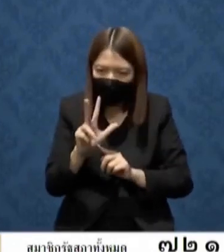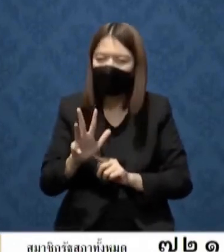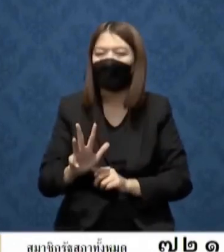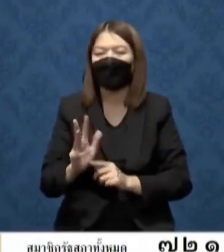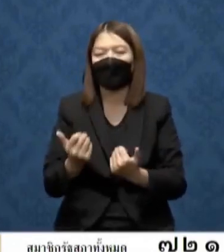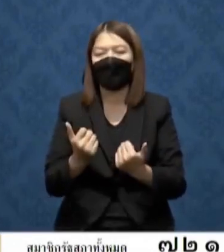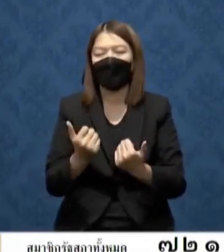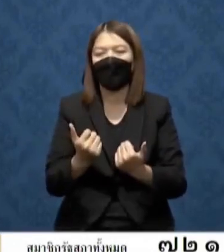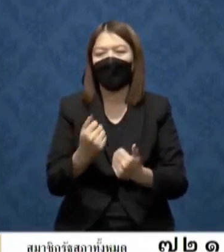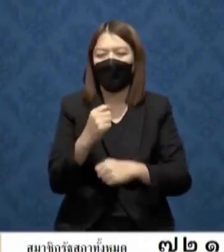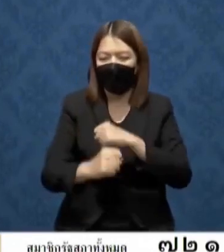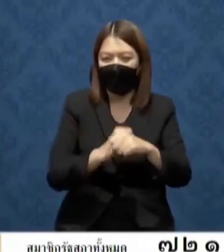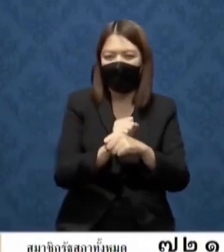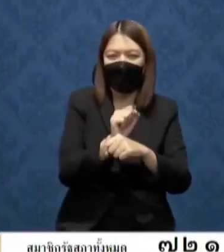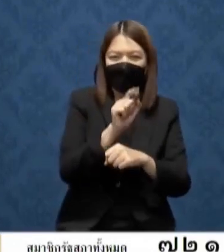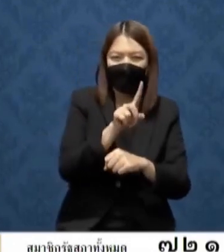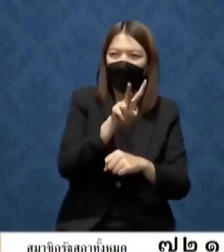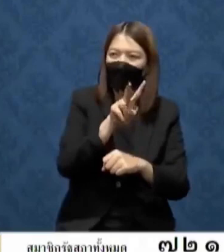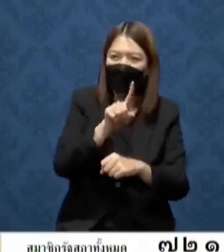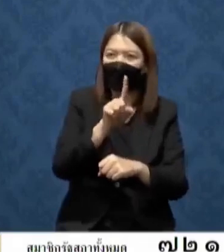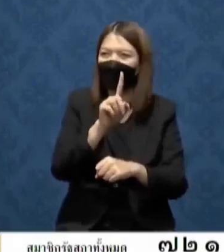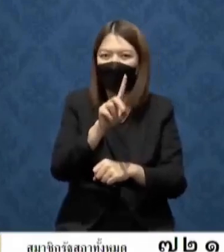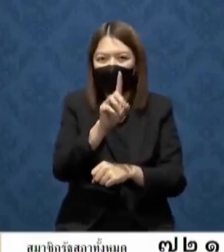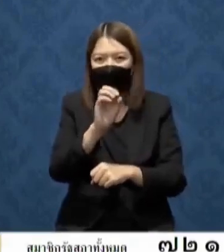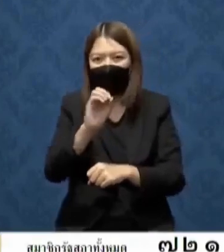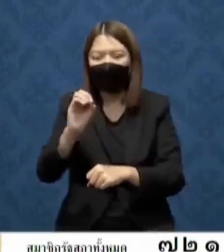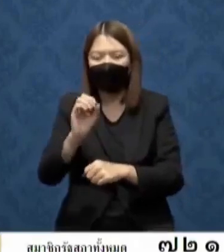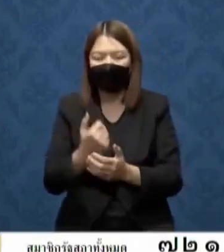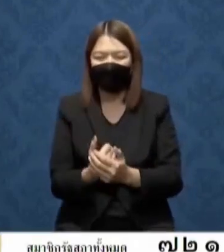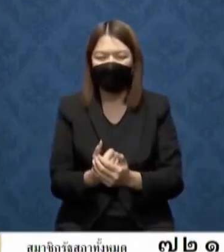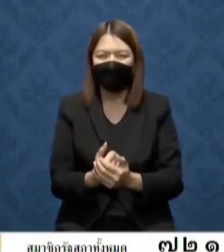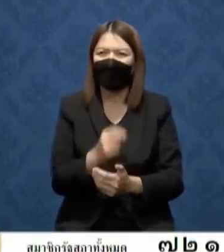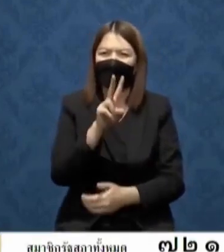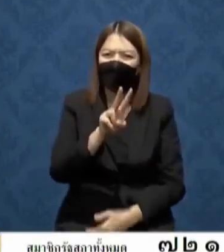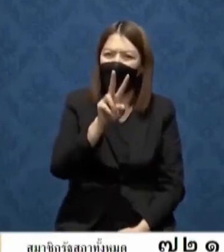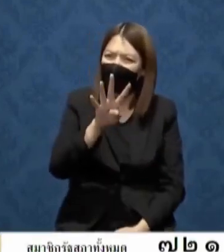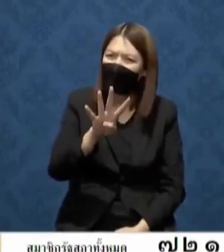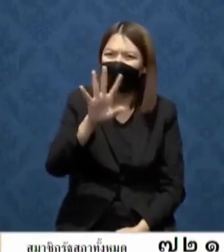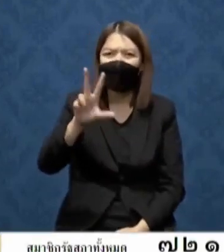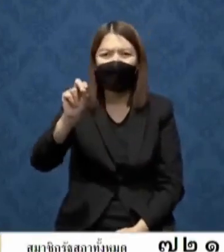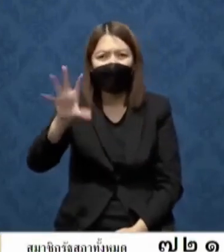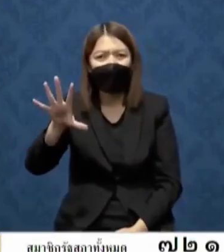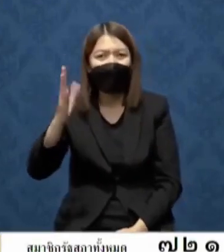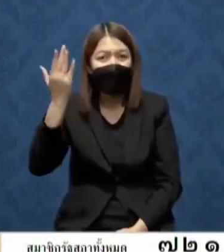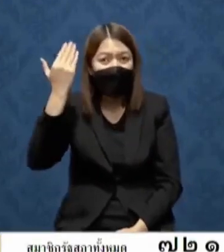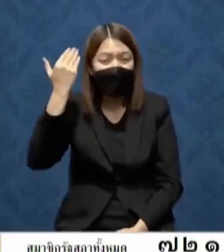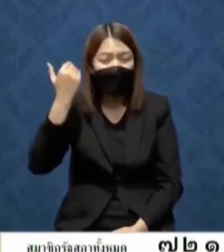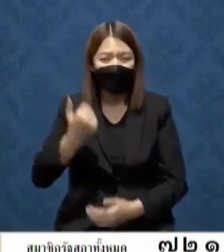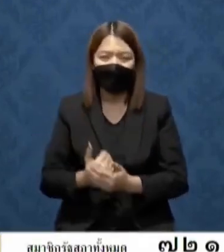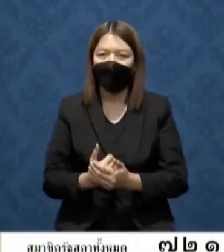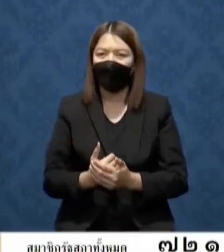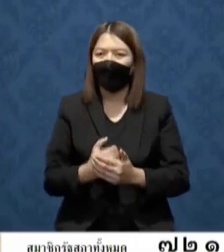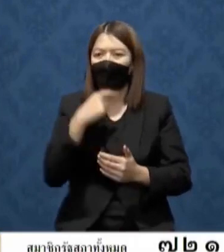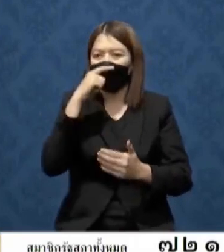ของศทไย 21 ทเราไมเคยเจอมาก่อนตอนที่เรากระชับอำนาจปี 2, 4, 3, 5,ตอนนั้เภลิบัตต